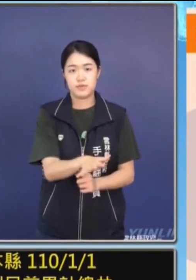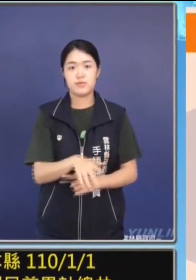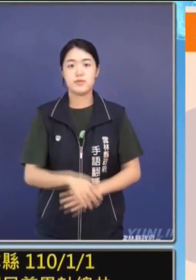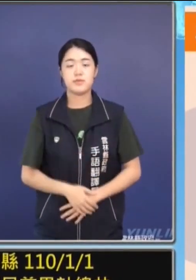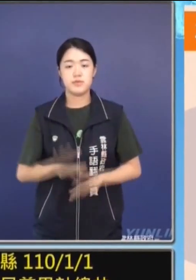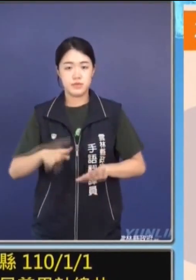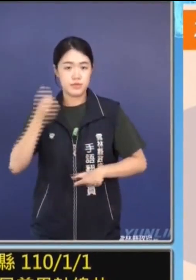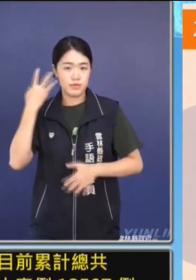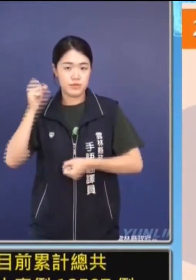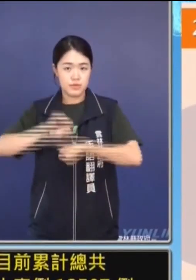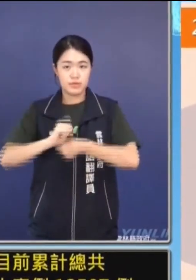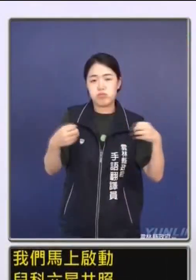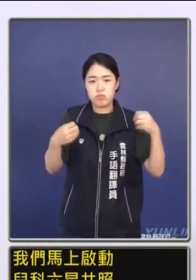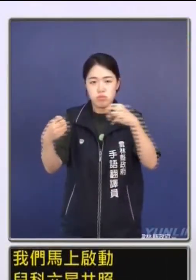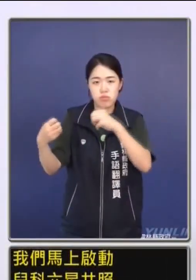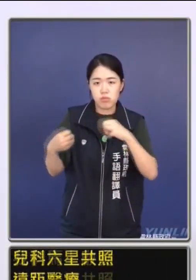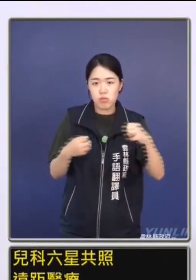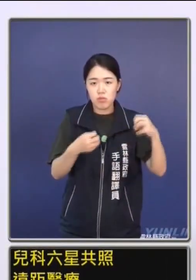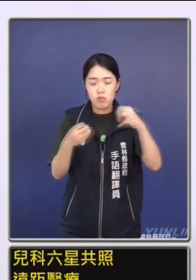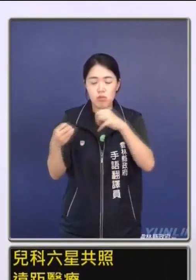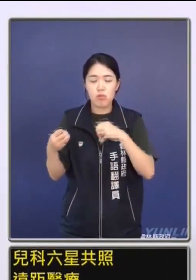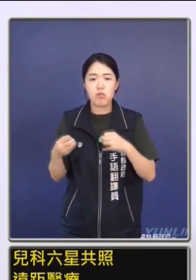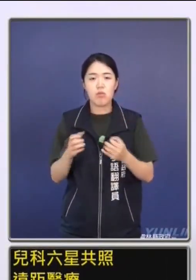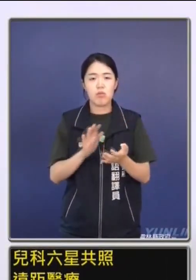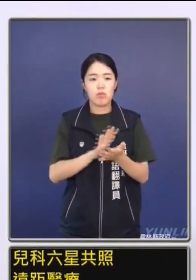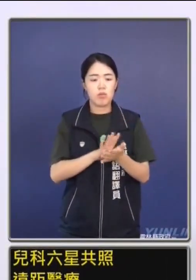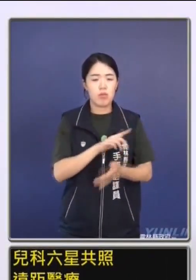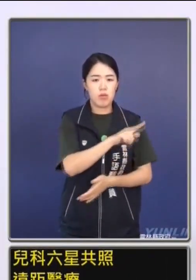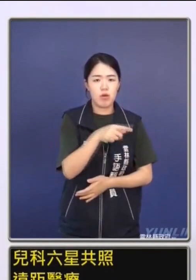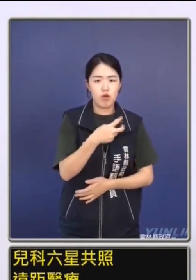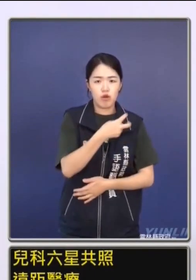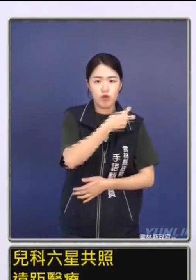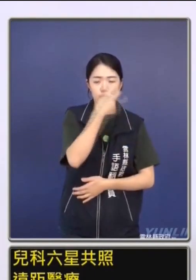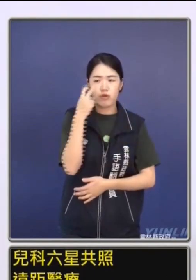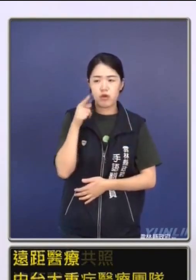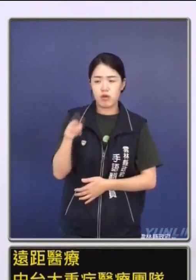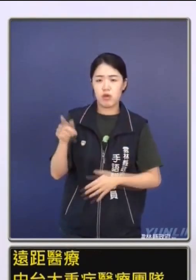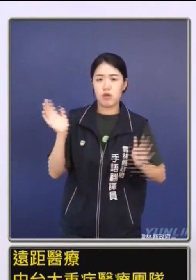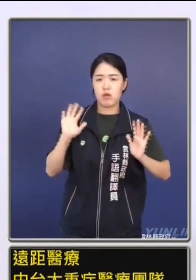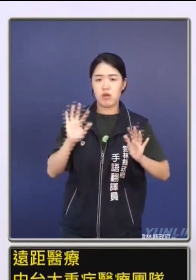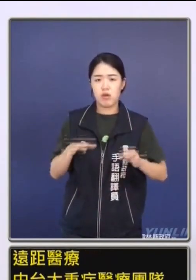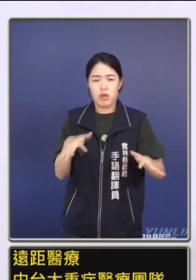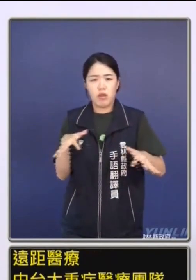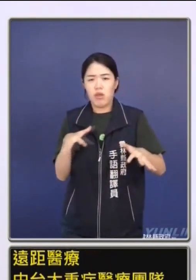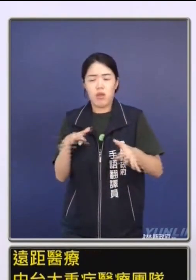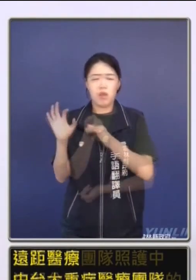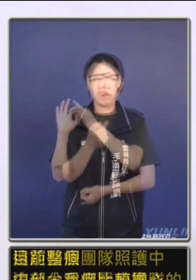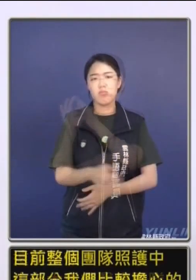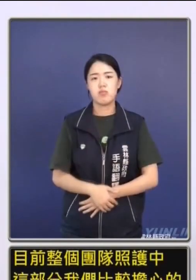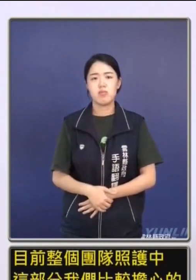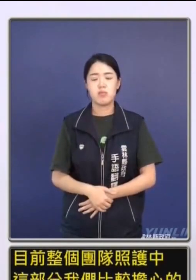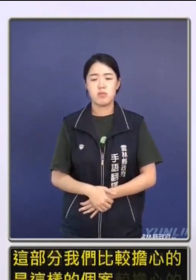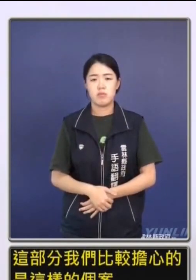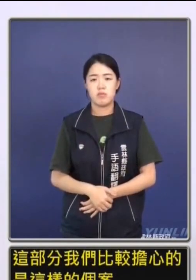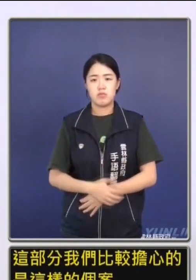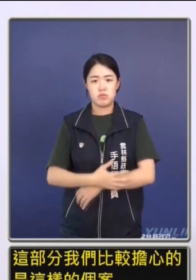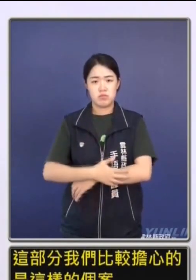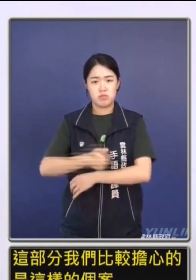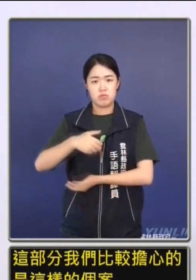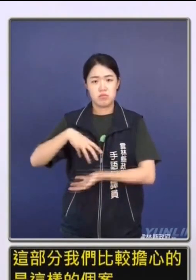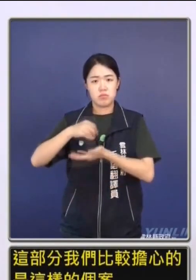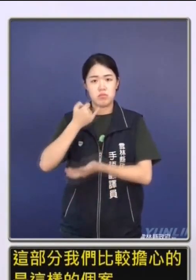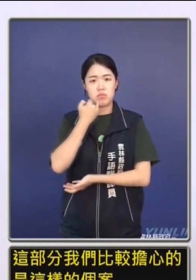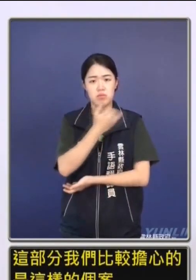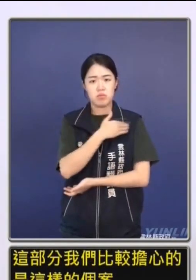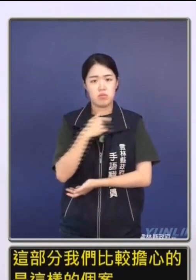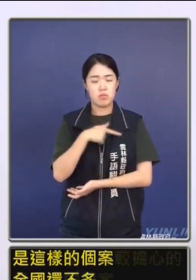急收治加护病房。 发现哈，这个小朋友他有持续性的癫痫状态，还有休克哈，他可能是猛暴